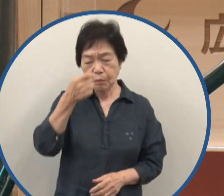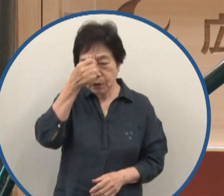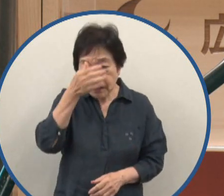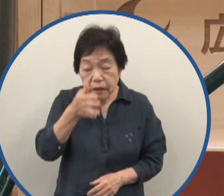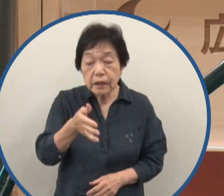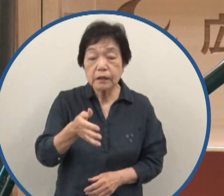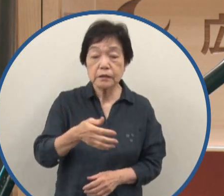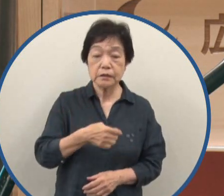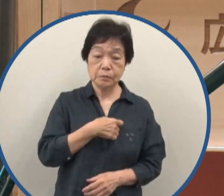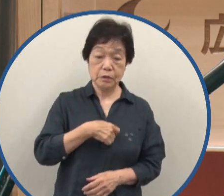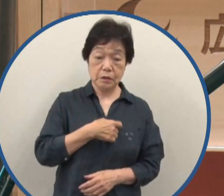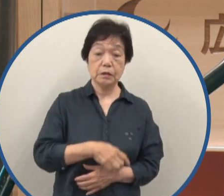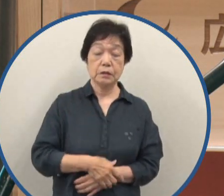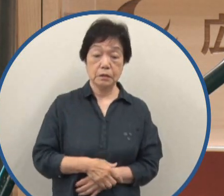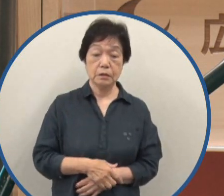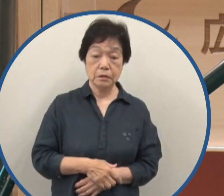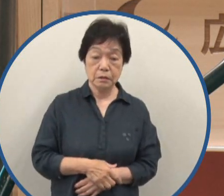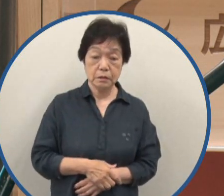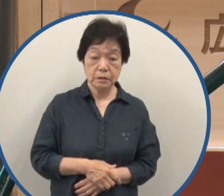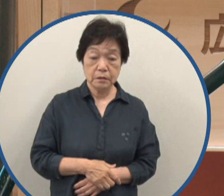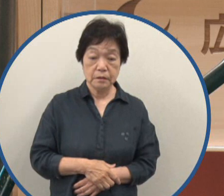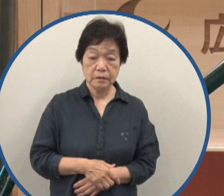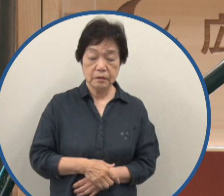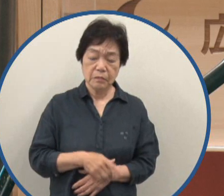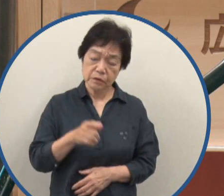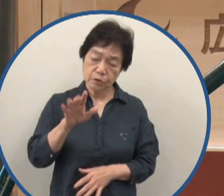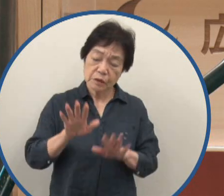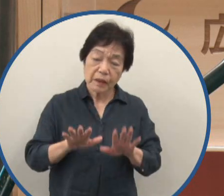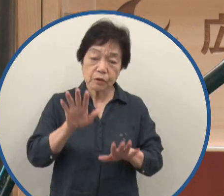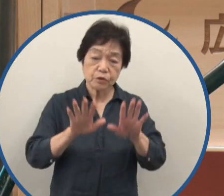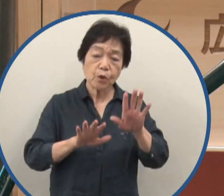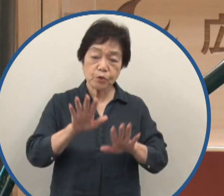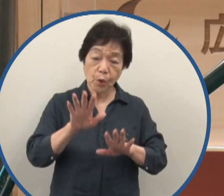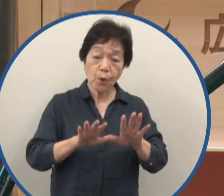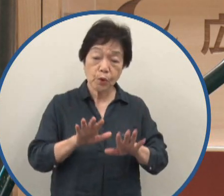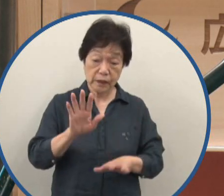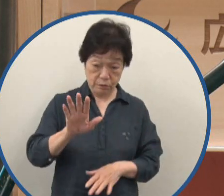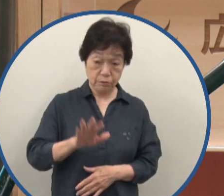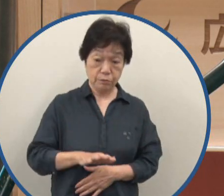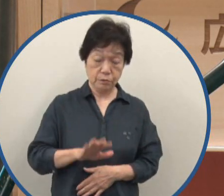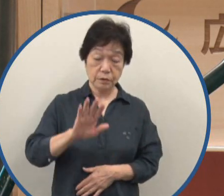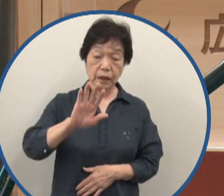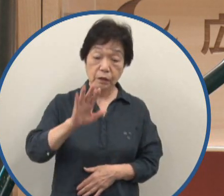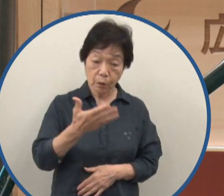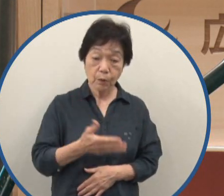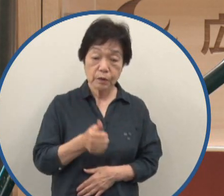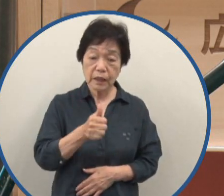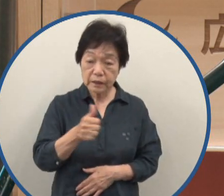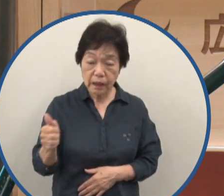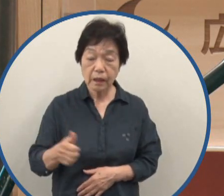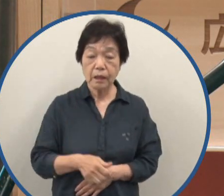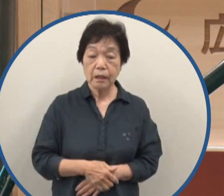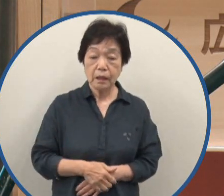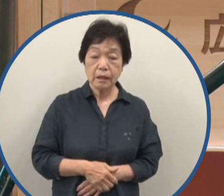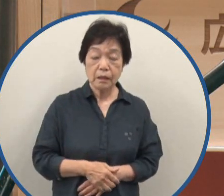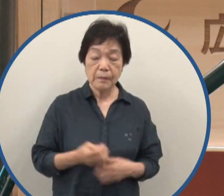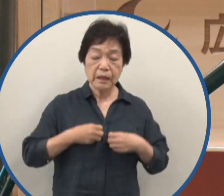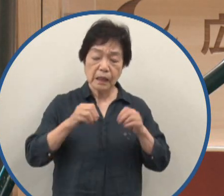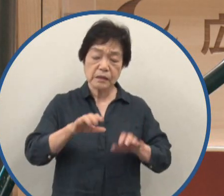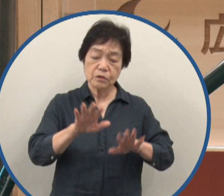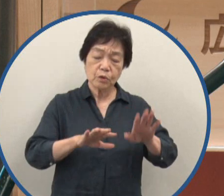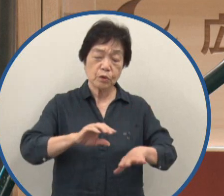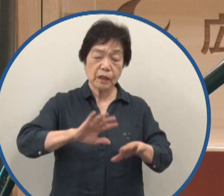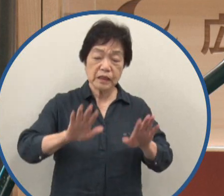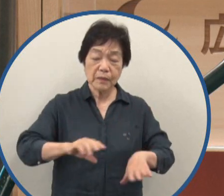訳ないというかですね、そういう状況ではあります。ただやはりですね感染状況が